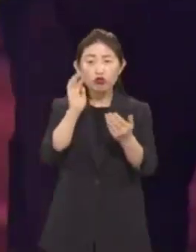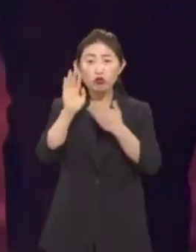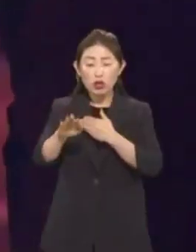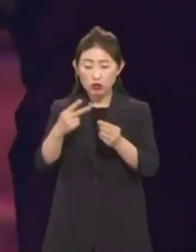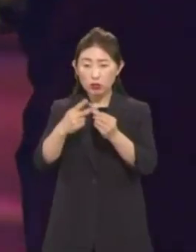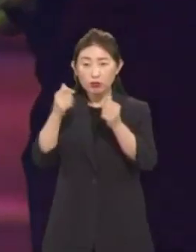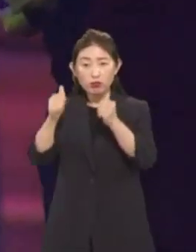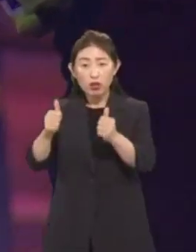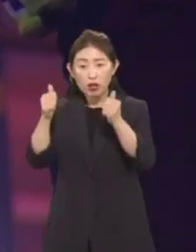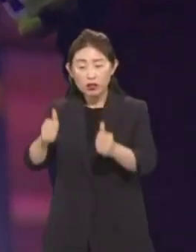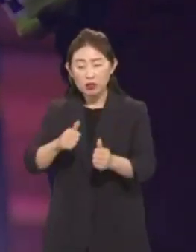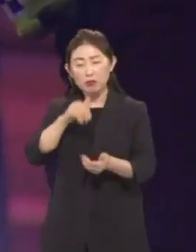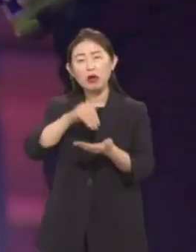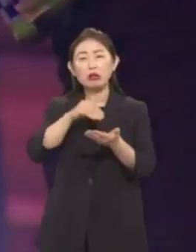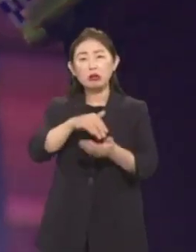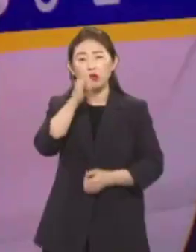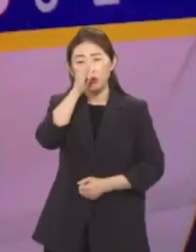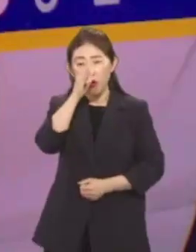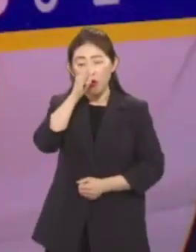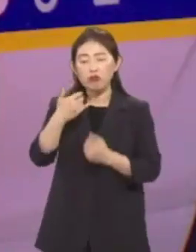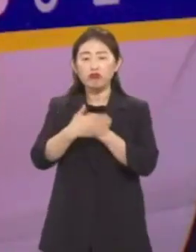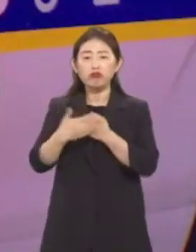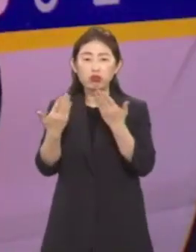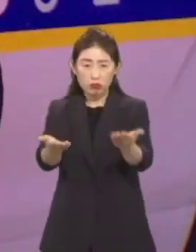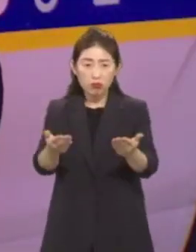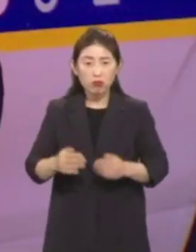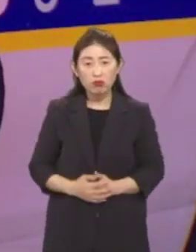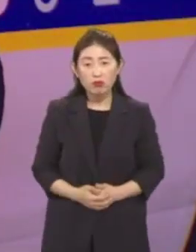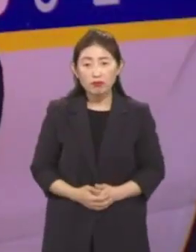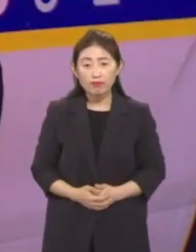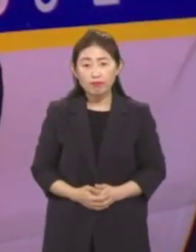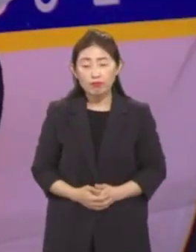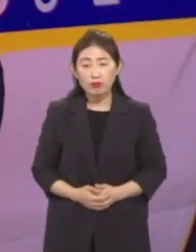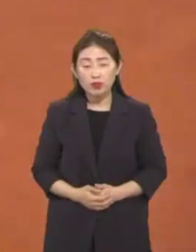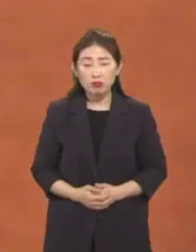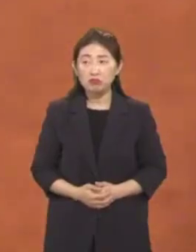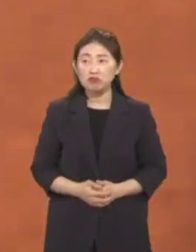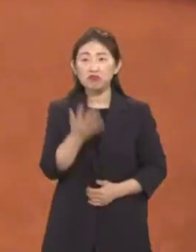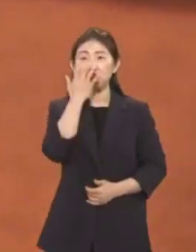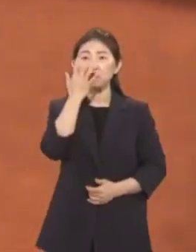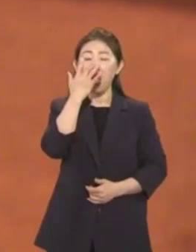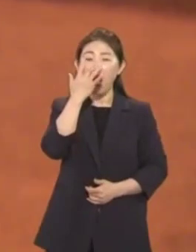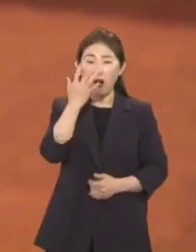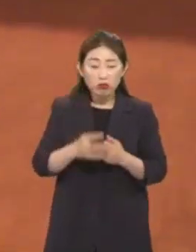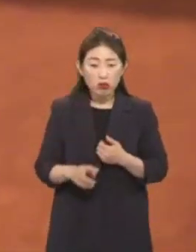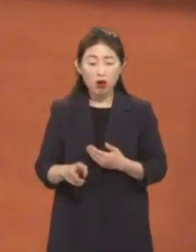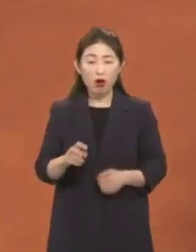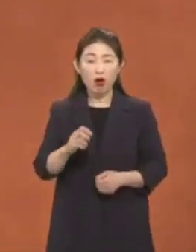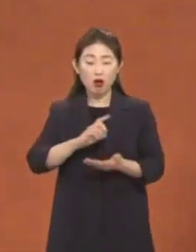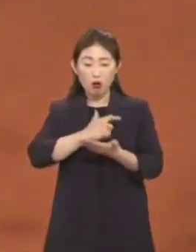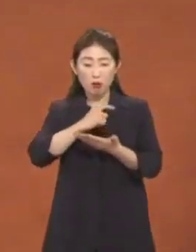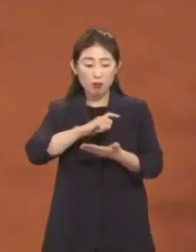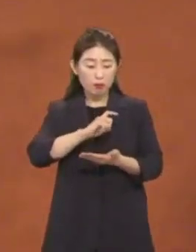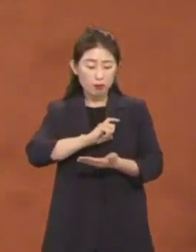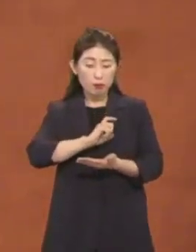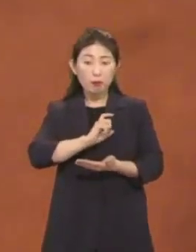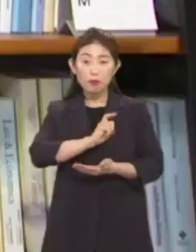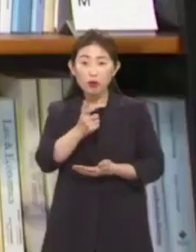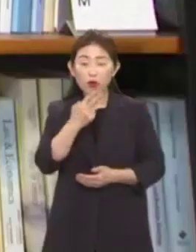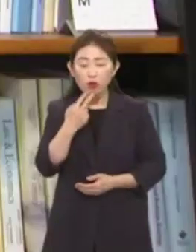이유로 항소심에서 집행유예로 감형되기도 했습니다. 이러다 보니 경각심 없이 무면허 운전을 반복한다는 지적도